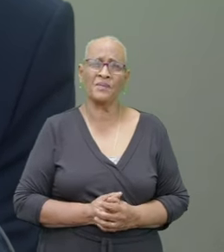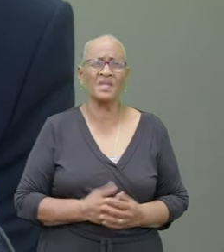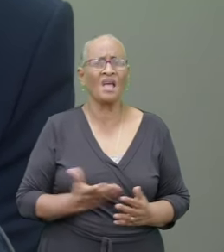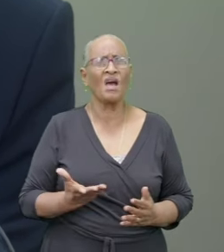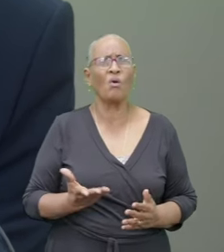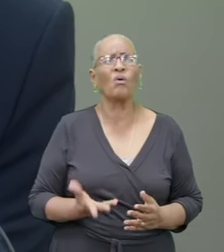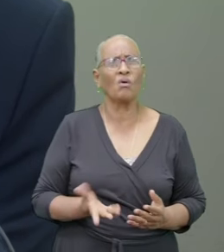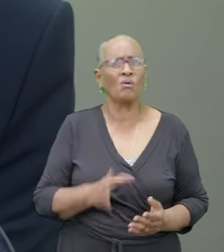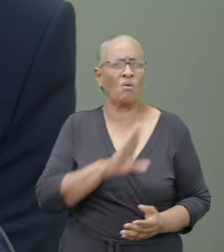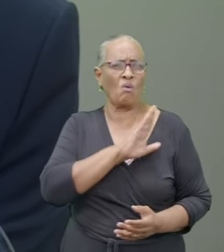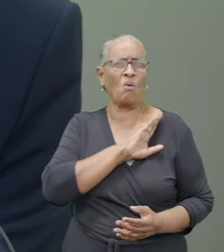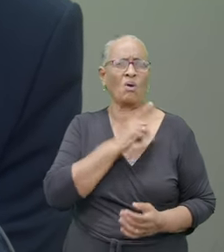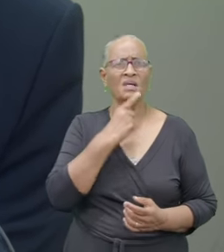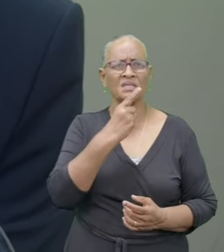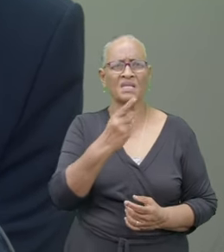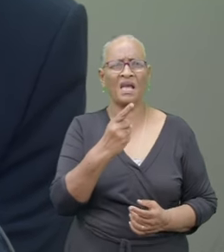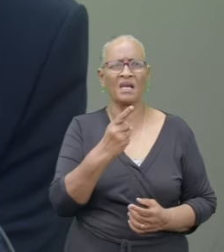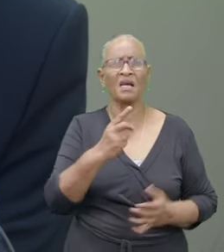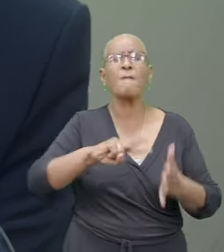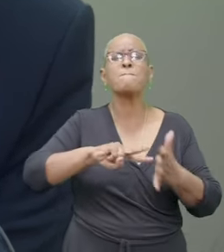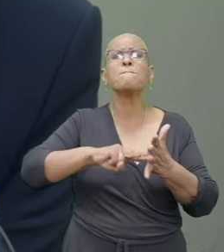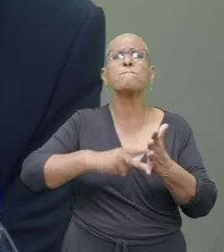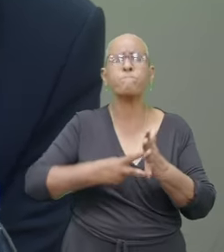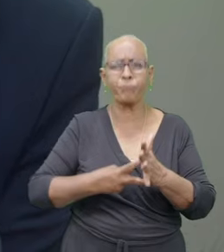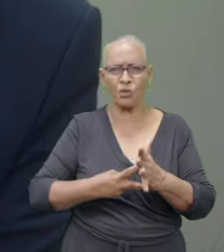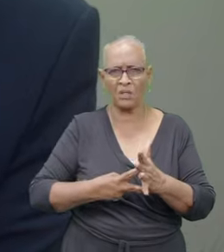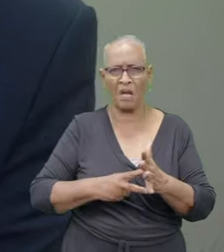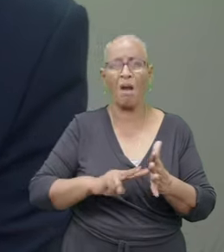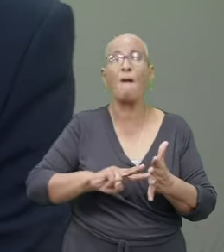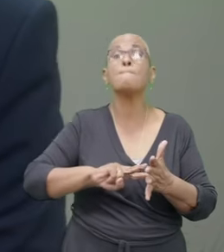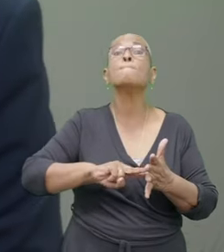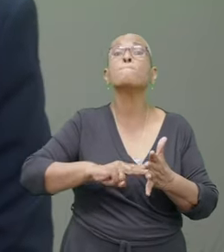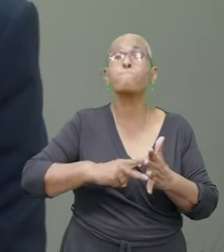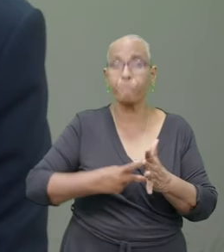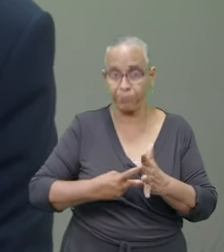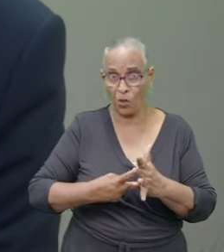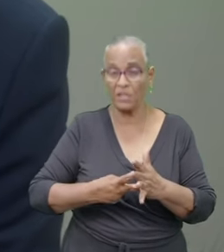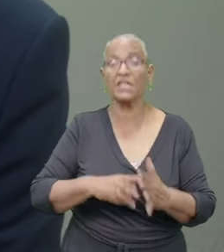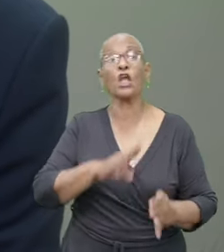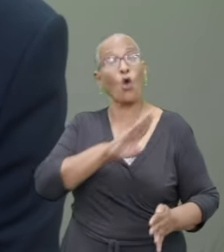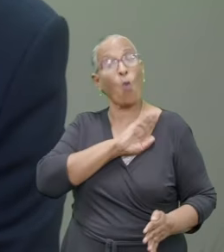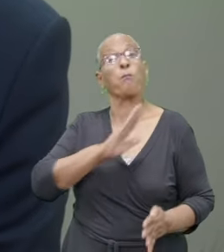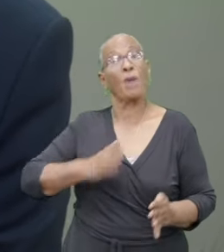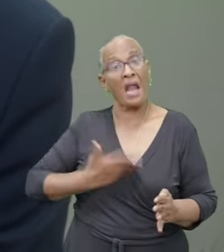U zegt ook dat de politiek, ik heb genoemd dat er mensen ook politieke belangen